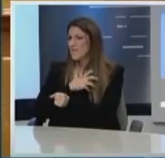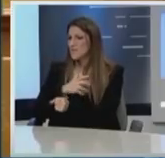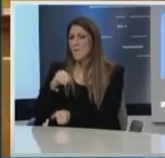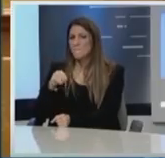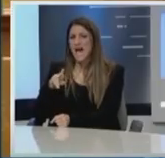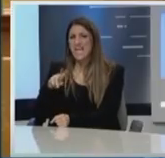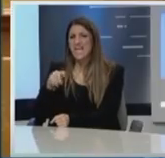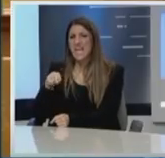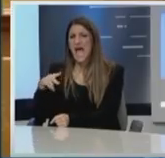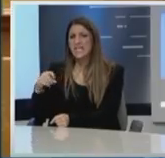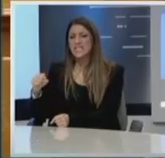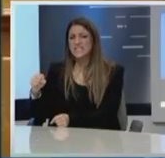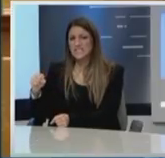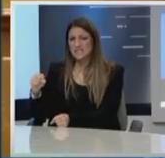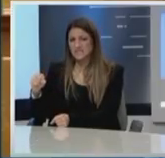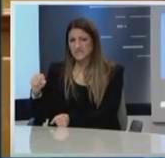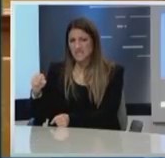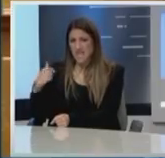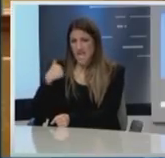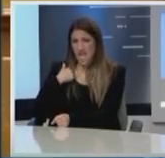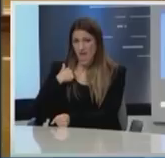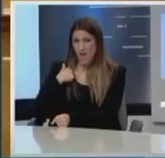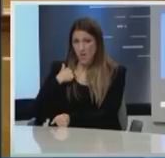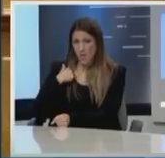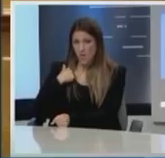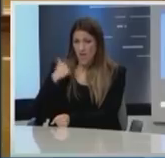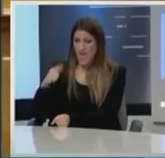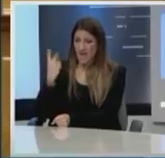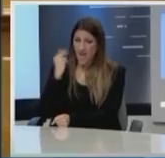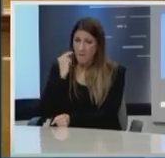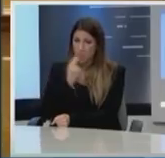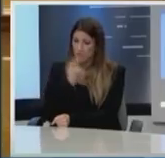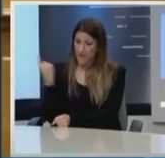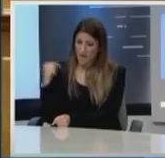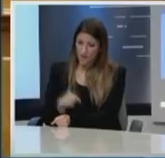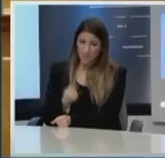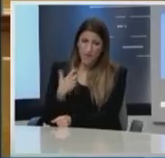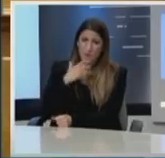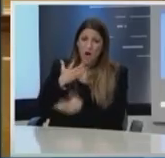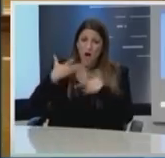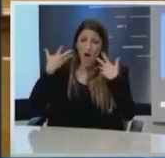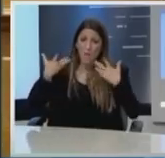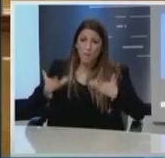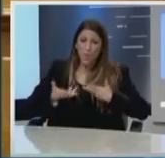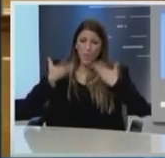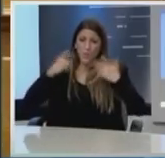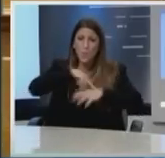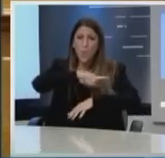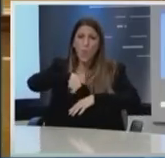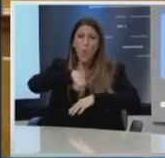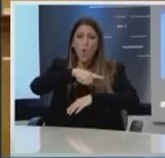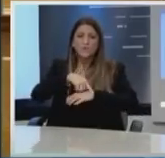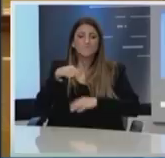διακίνηση λογαριασμών. Και απολογούμε ένα ολόκληρο απόγευμα. Και ρωτάω τελικά,